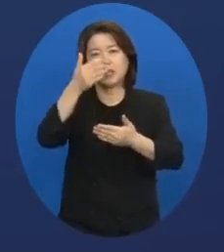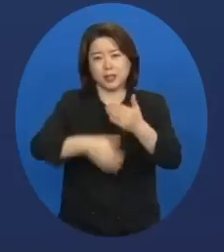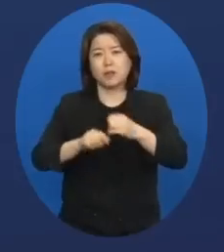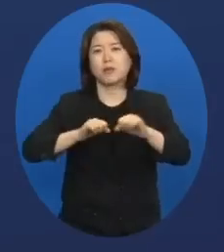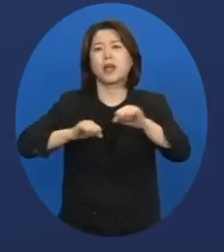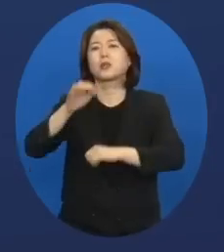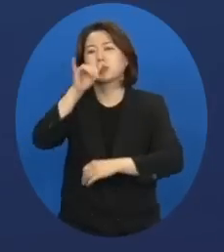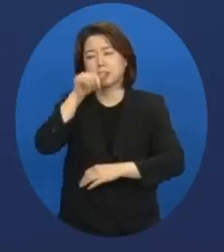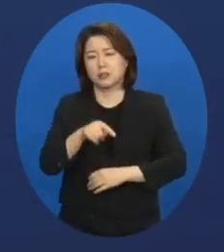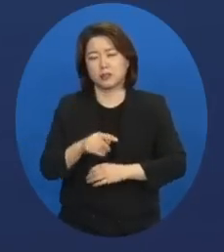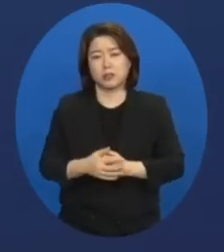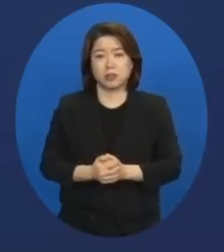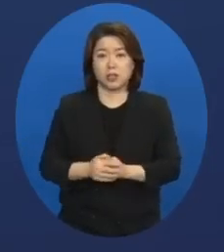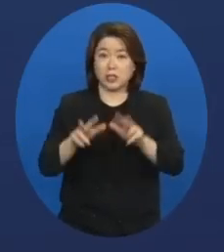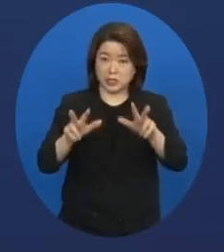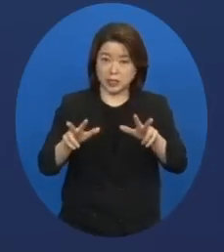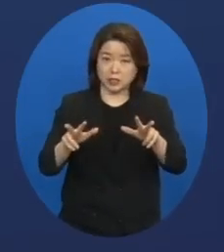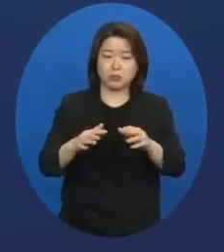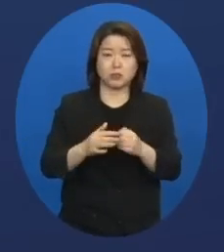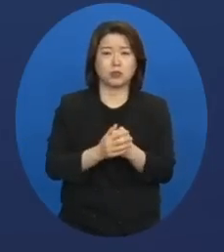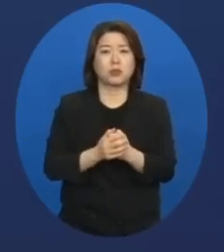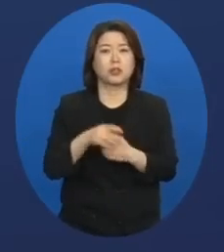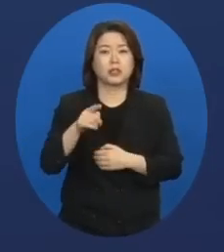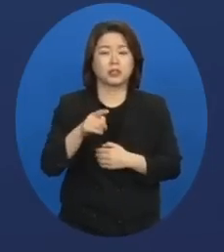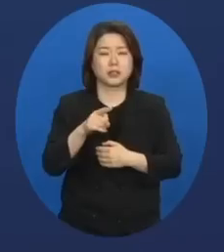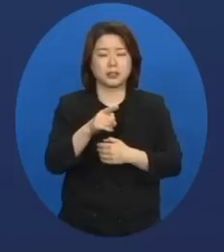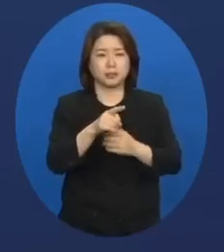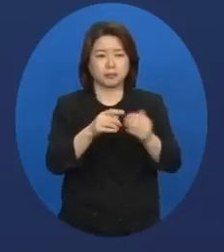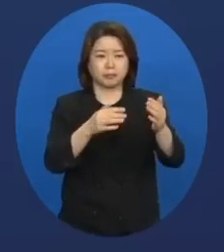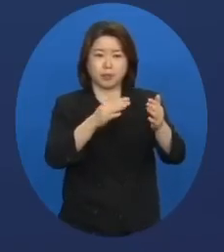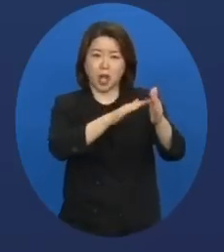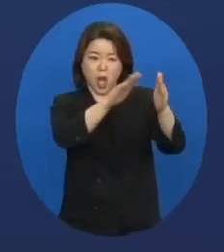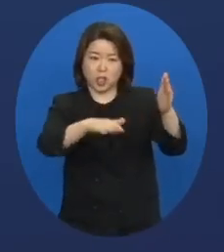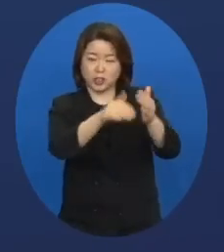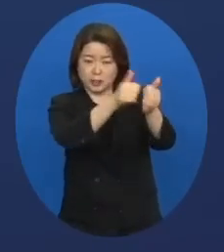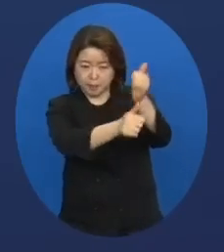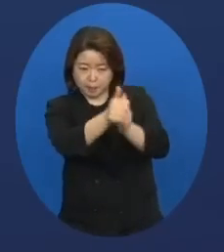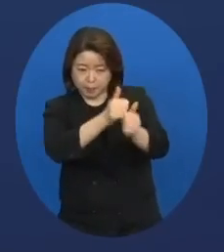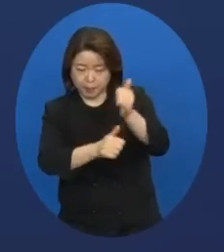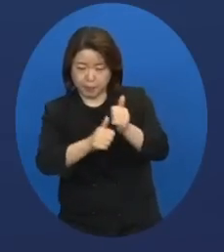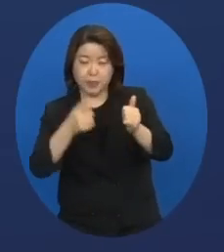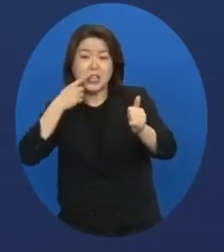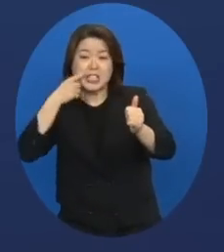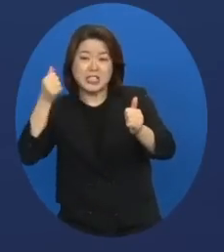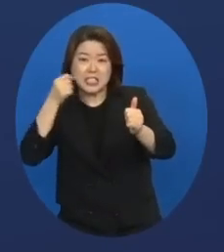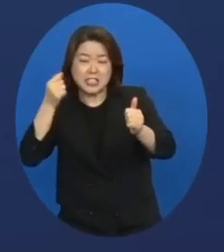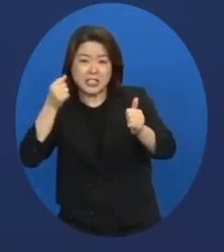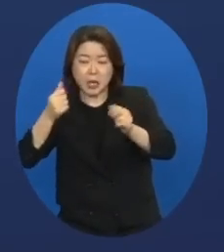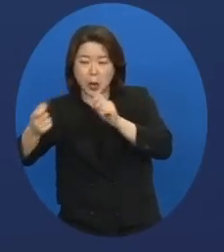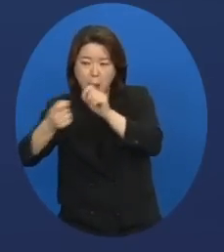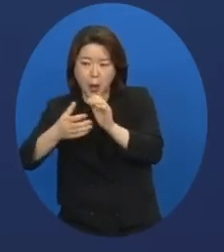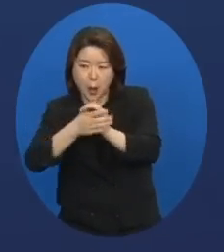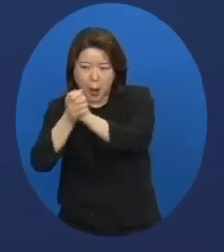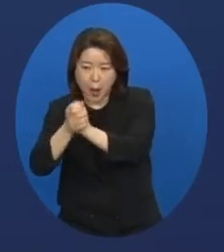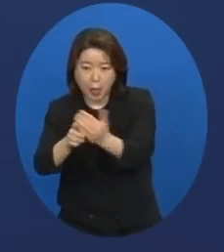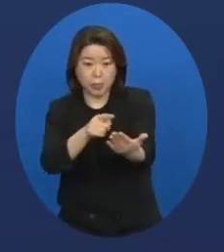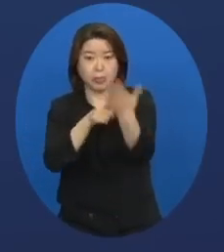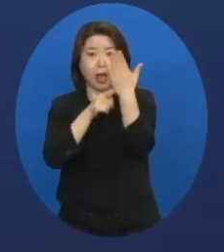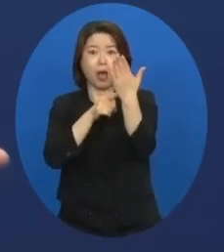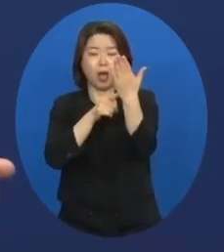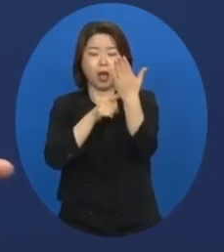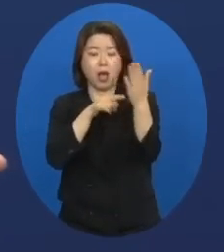지금도 그 가문에 친일 행각을 했던 것만 나타나면